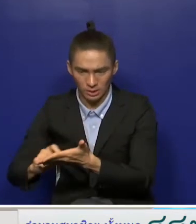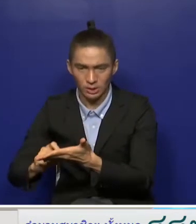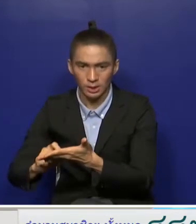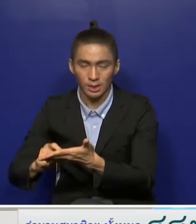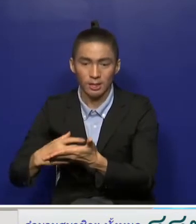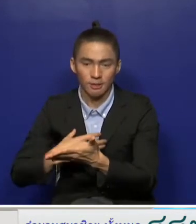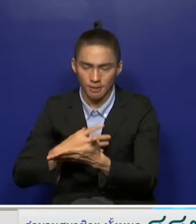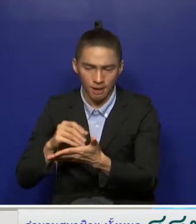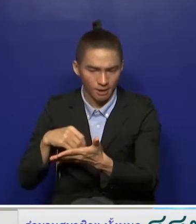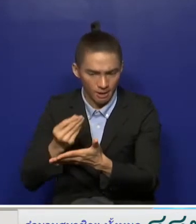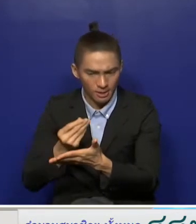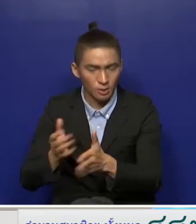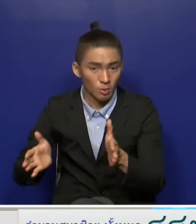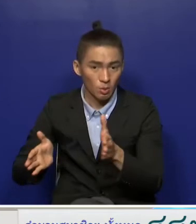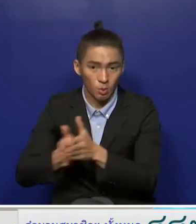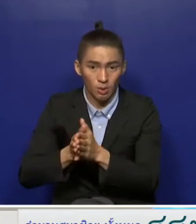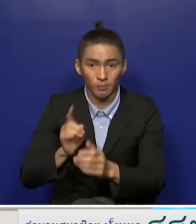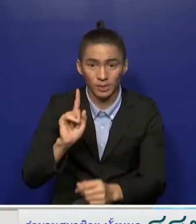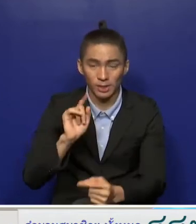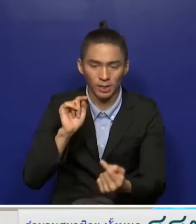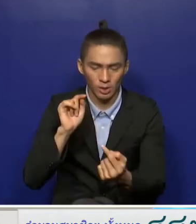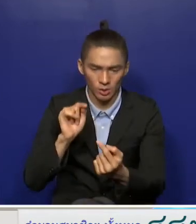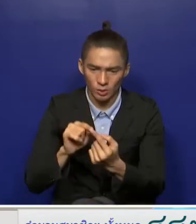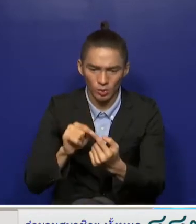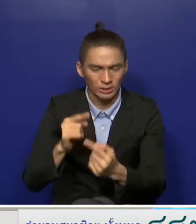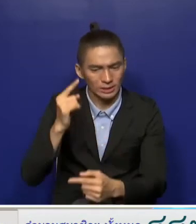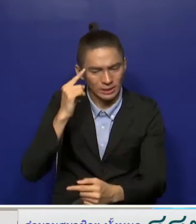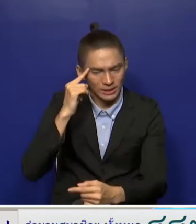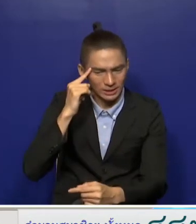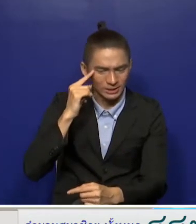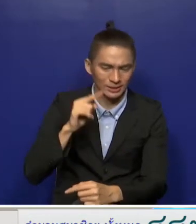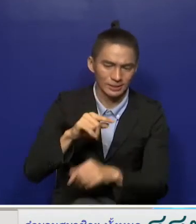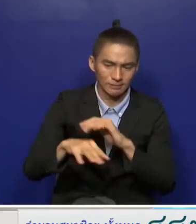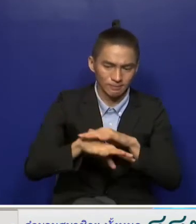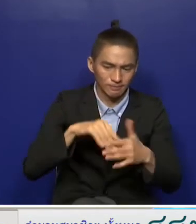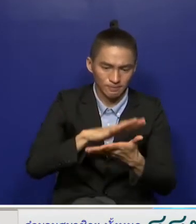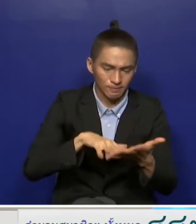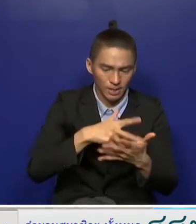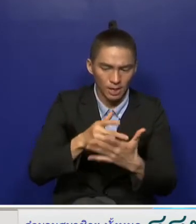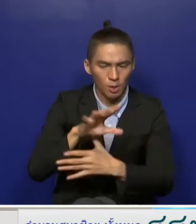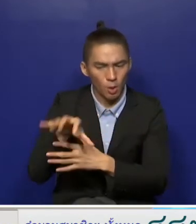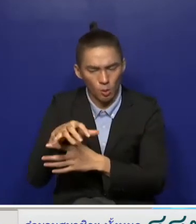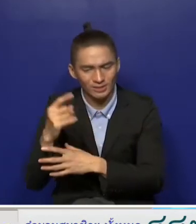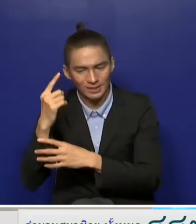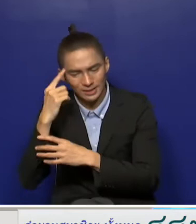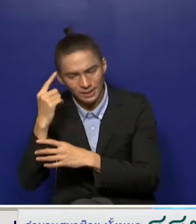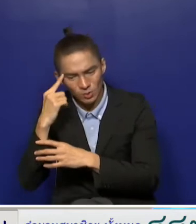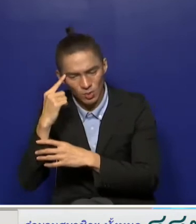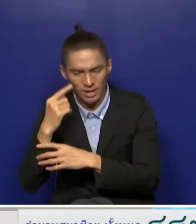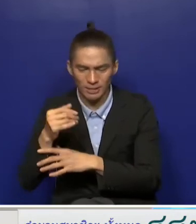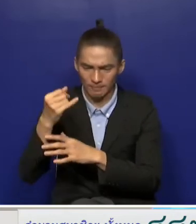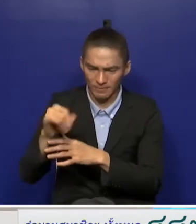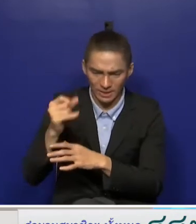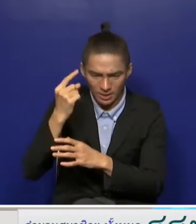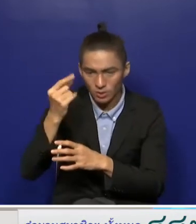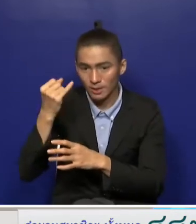รวมไปถึงในเรื่องของการที่จะใช้กลกูบายหอกลวงเพื่อทจะให้ลงชื่อเป็การหงผิดอัี้กถือว่าเข้